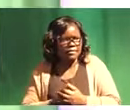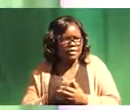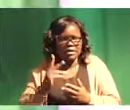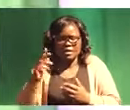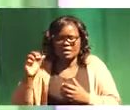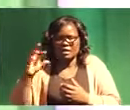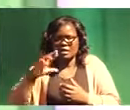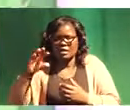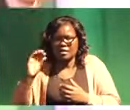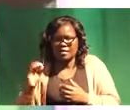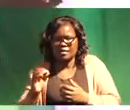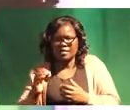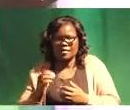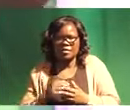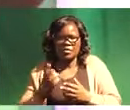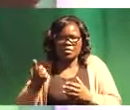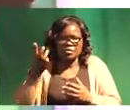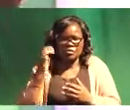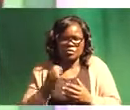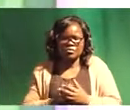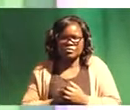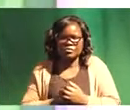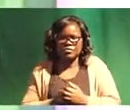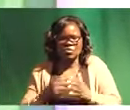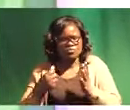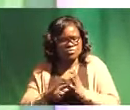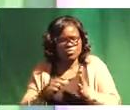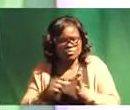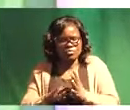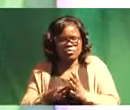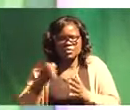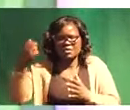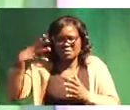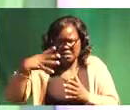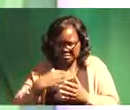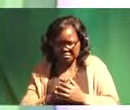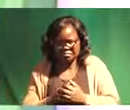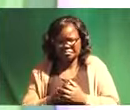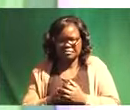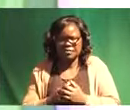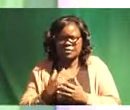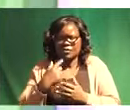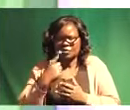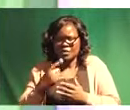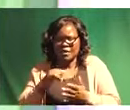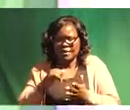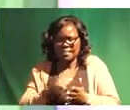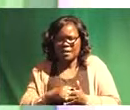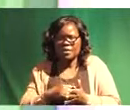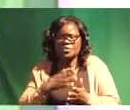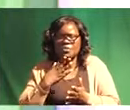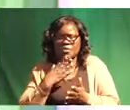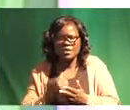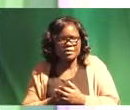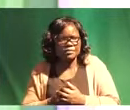Kaelo ilikuwa na matatizo ya stima. Nimeambiwa ya kwamba